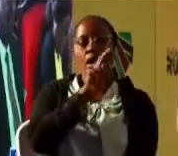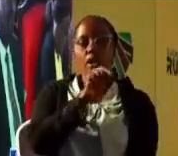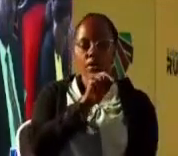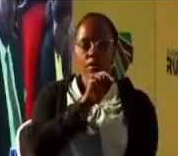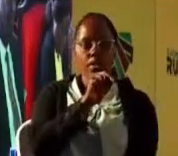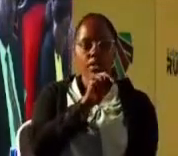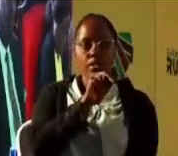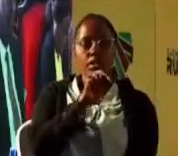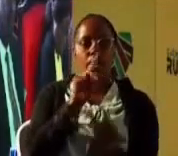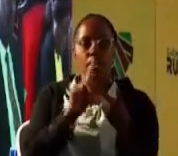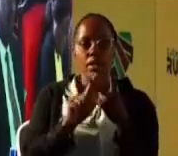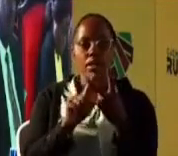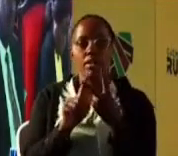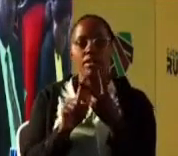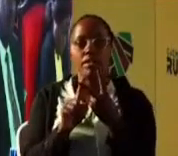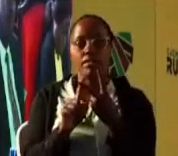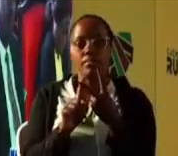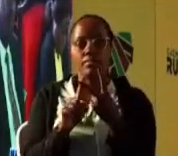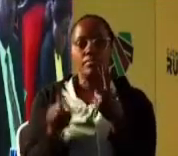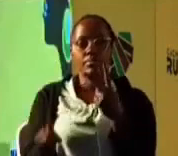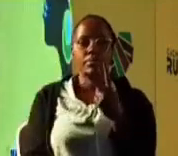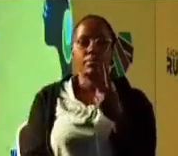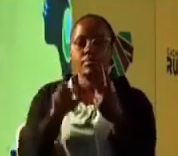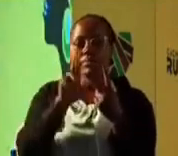Garane and